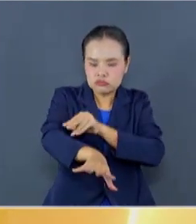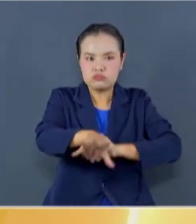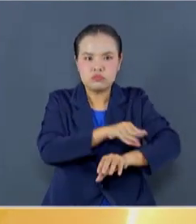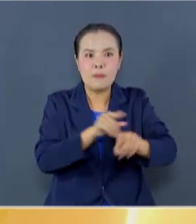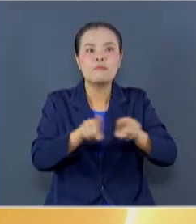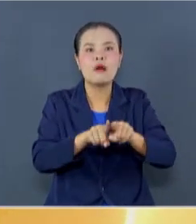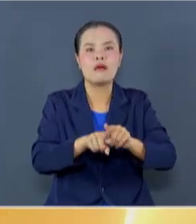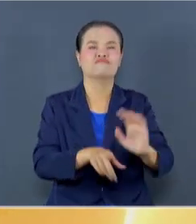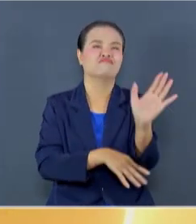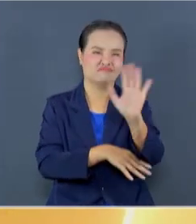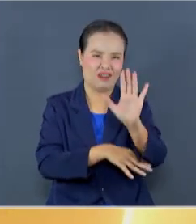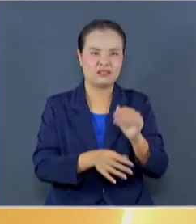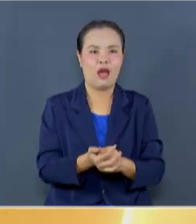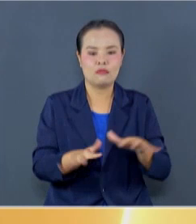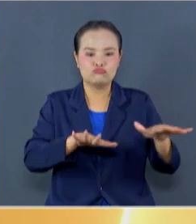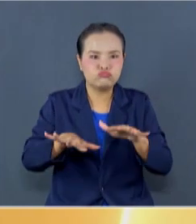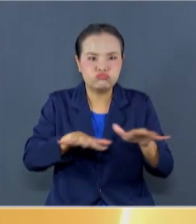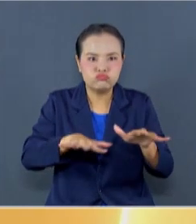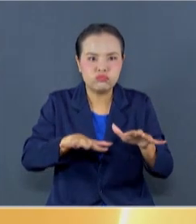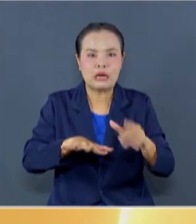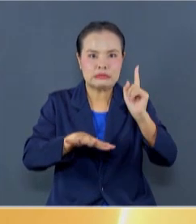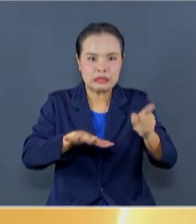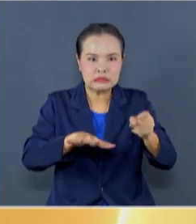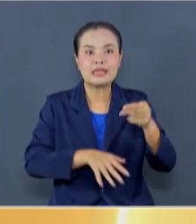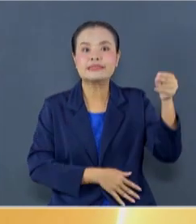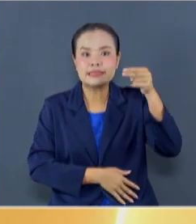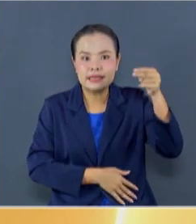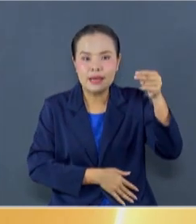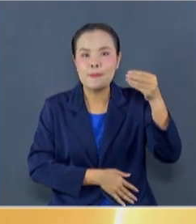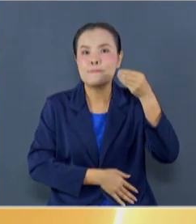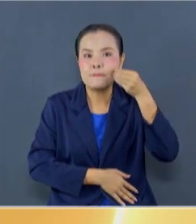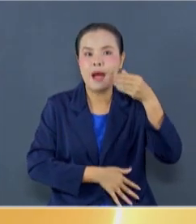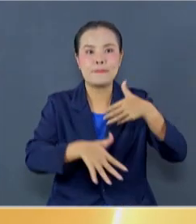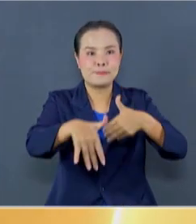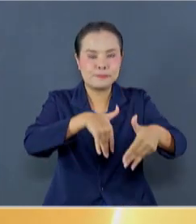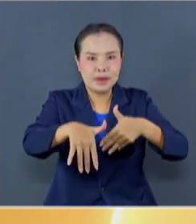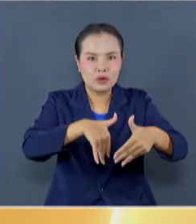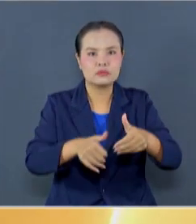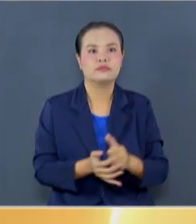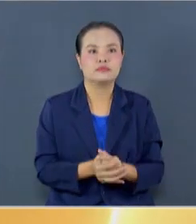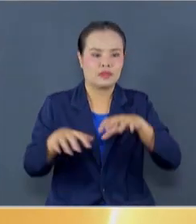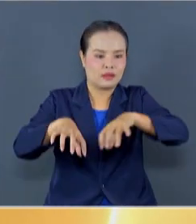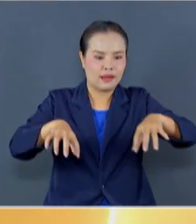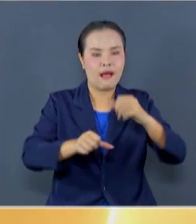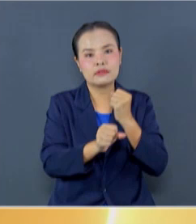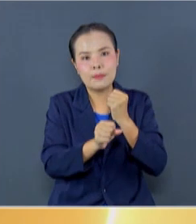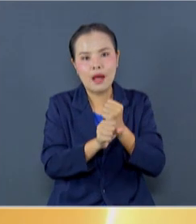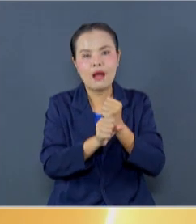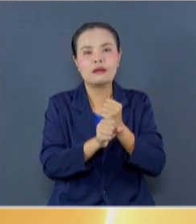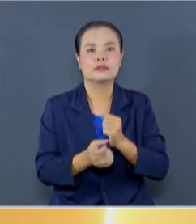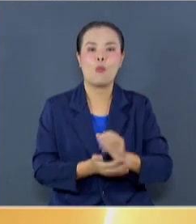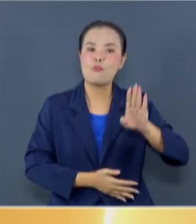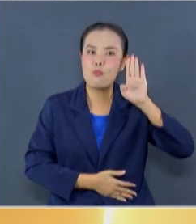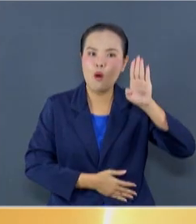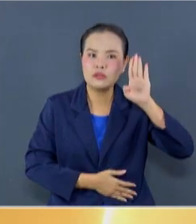แผ่นดินไหวจริงฮะคุณผู้ชมฮะและนี่เป็นคลิปที่มาจากไม่ว่าจะเป็นบ้านผีน้องประชาชนเหมือนจะเป็นตามที่ทำงานออฟฟิศต่างๆเนี่ยนะครับคุณ